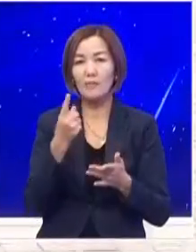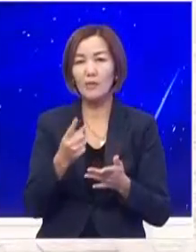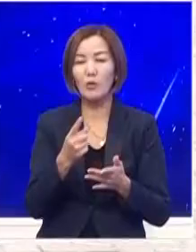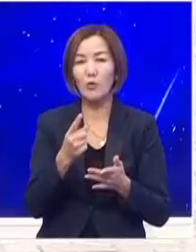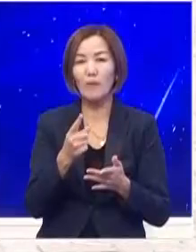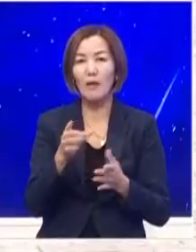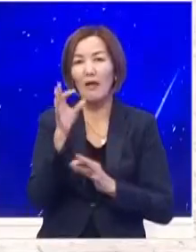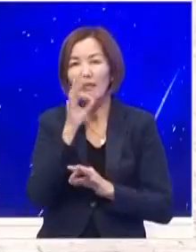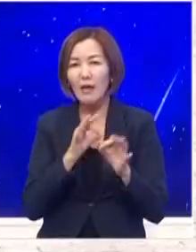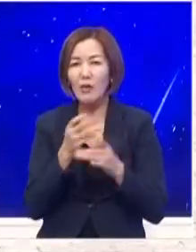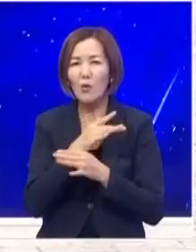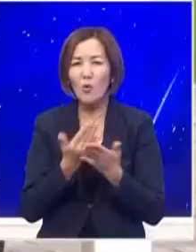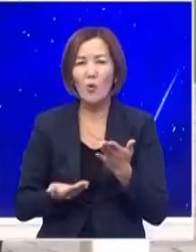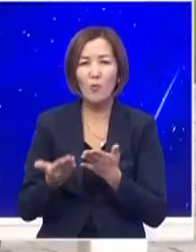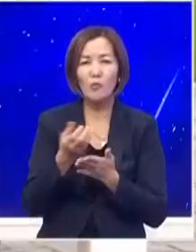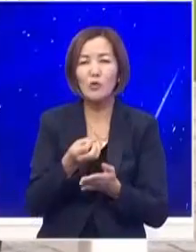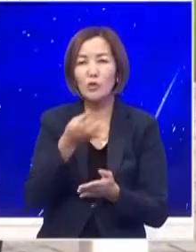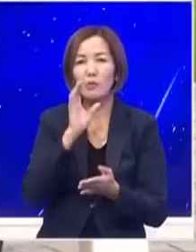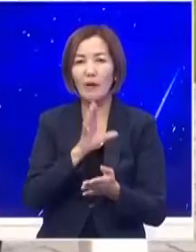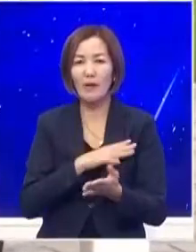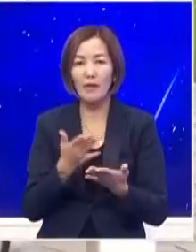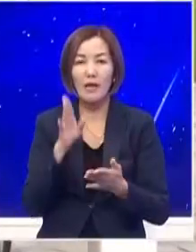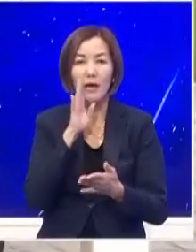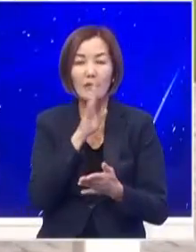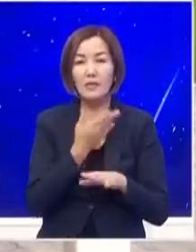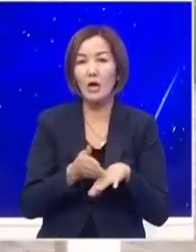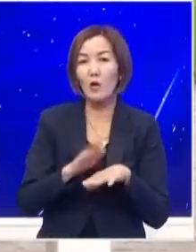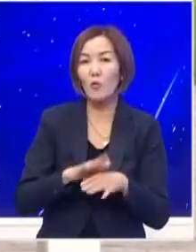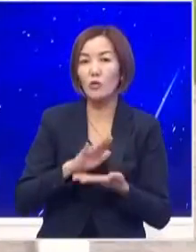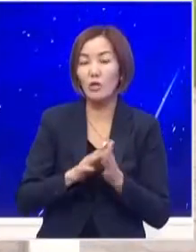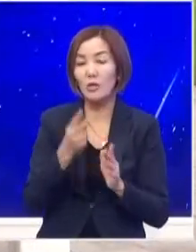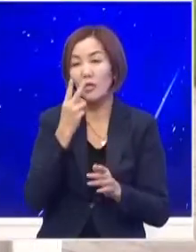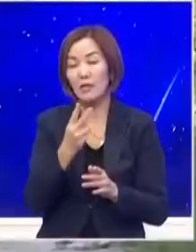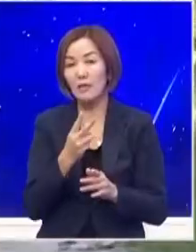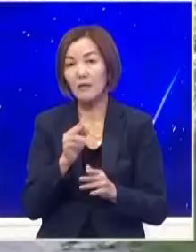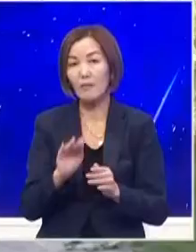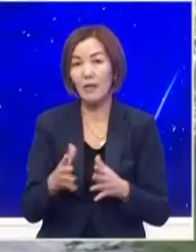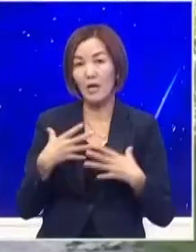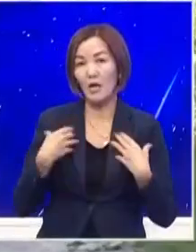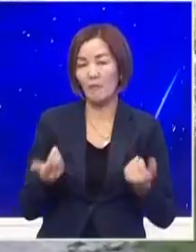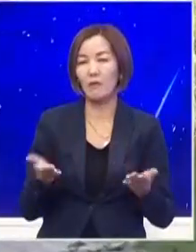алған. Анасы баласын ауыр халде тауыпты. Абырой болғанда жеткіншек аман қалды.